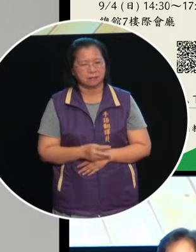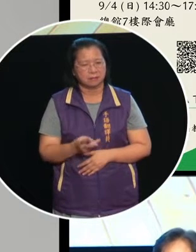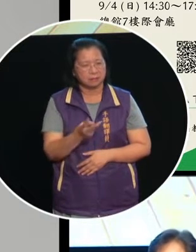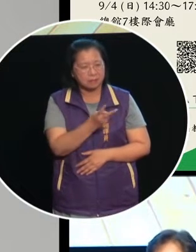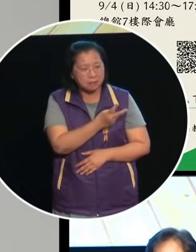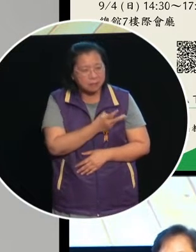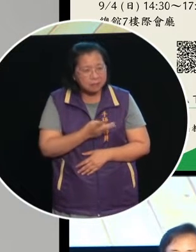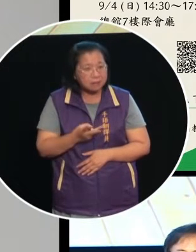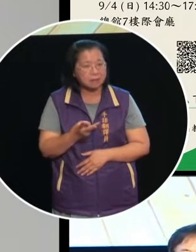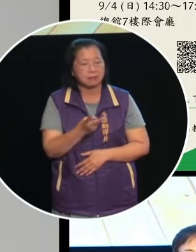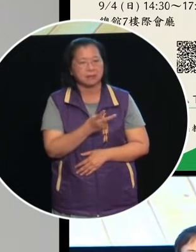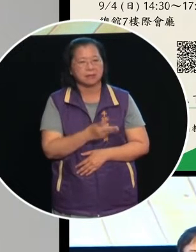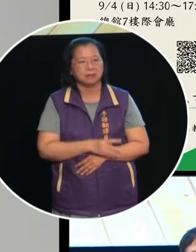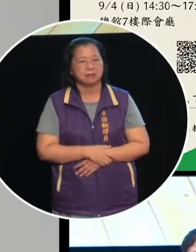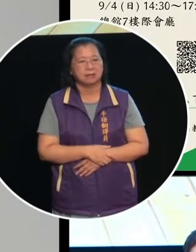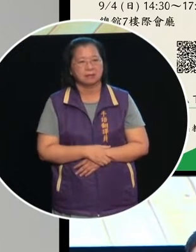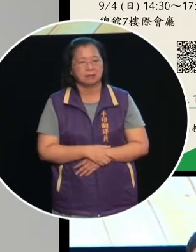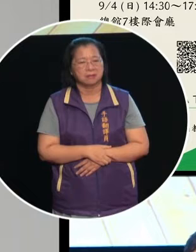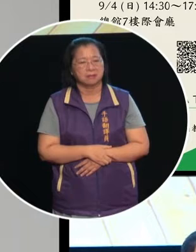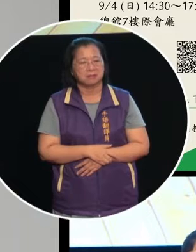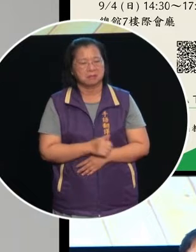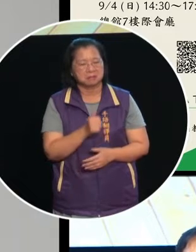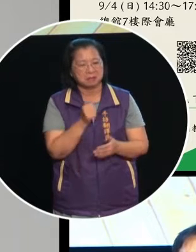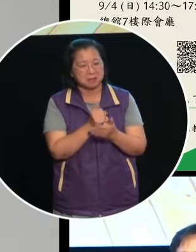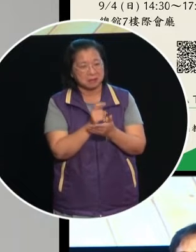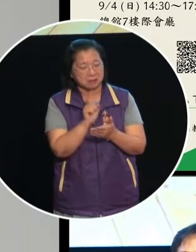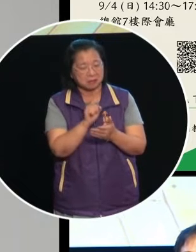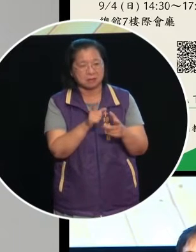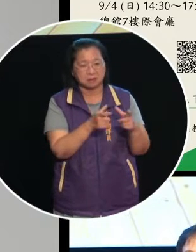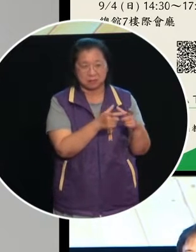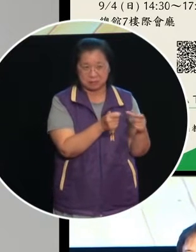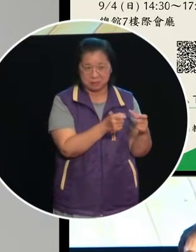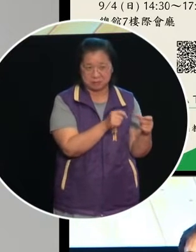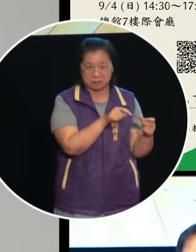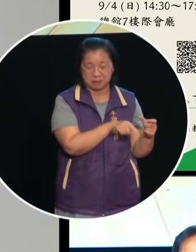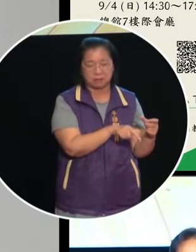容易 挖到的东西是什么？是日本。